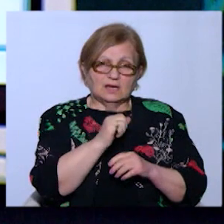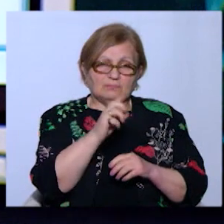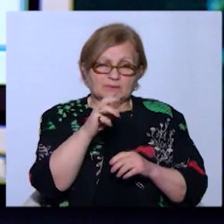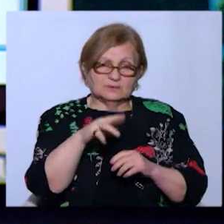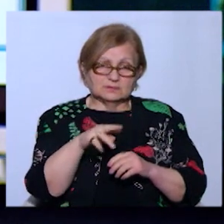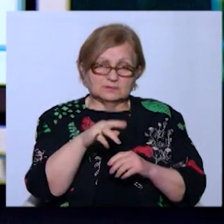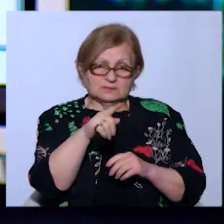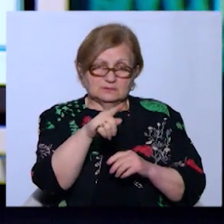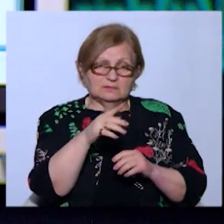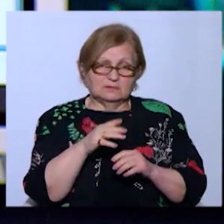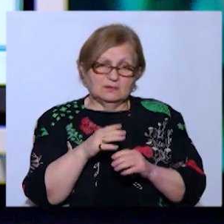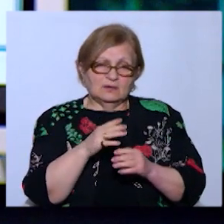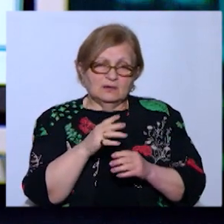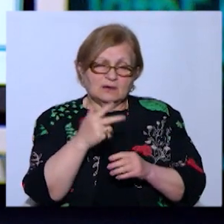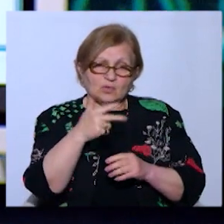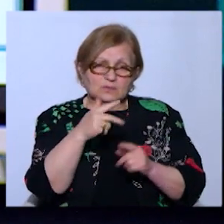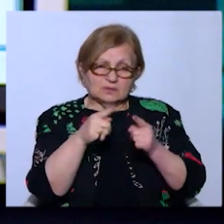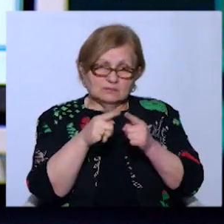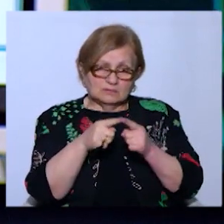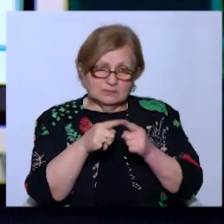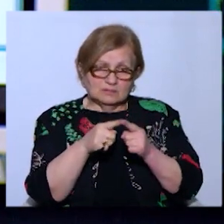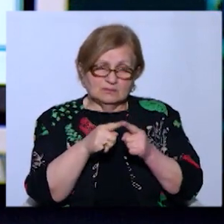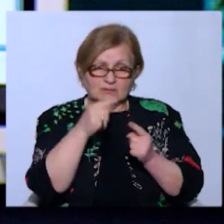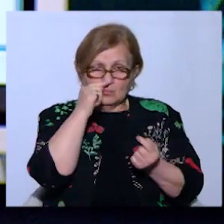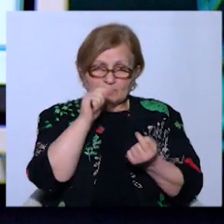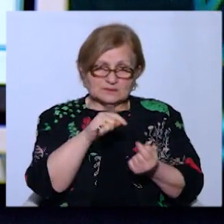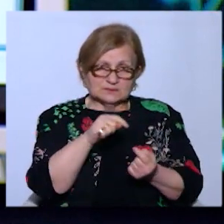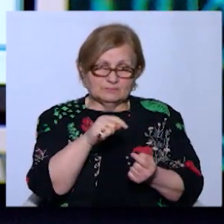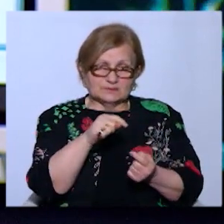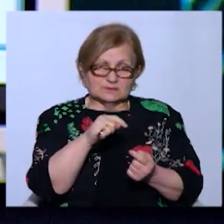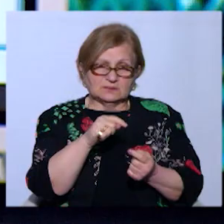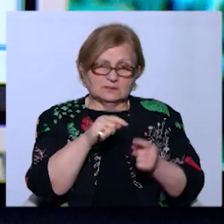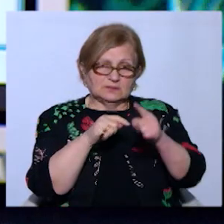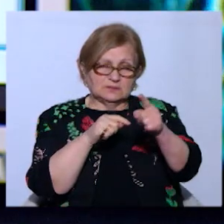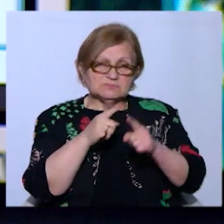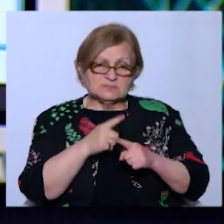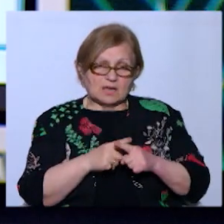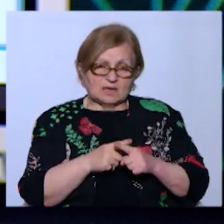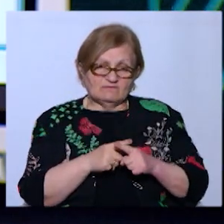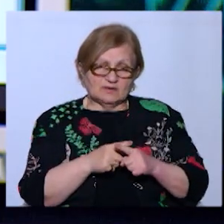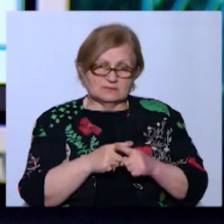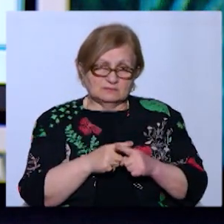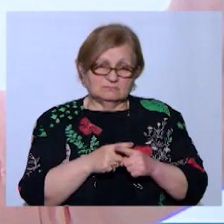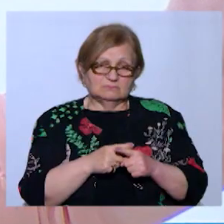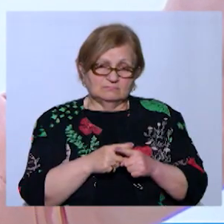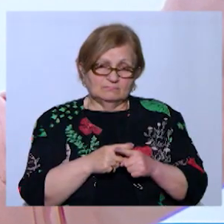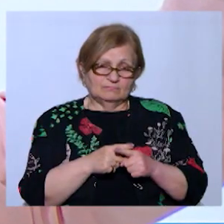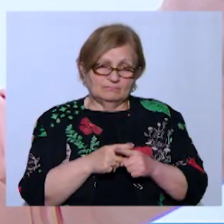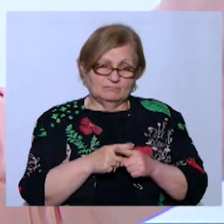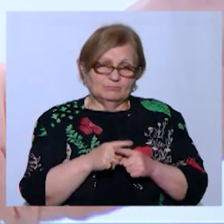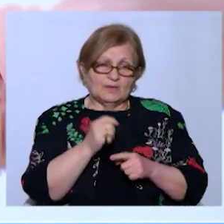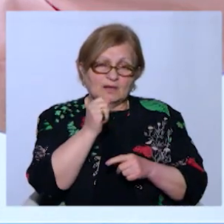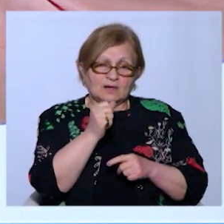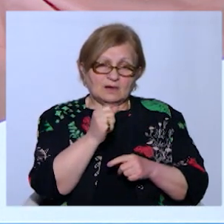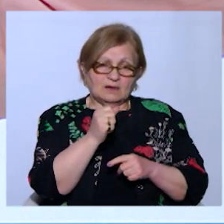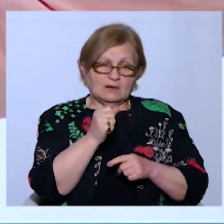ამ შემთხვევაშიც ნახეთ 30 გრადუსიანი კუთხის მოპირდაპირე კათეტი არის ჰიპოტენუზის ნახევარი. ხო ისე, ანუ ეს არის AD არის